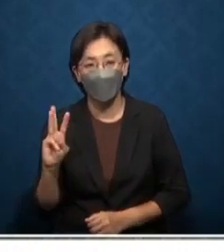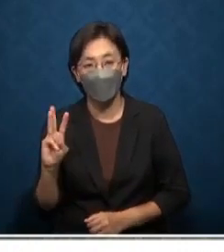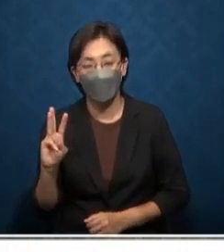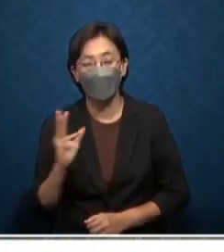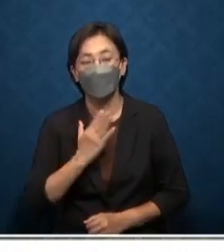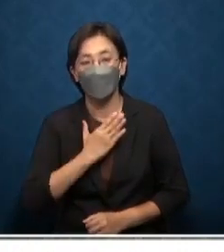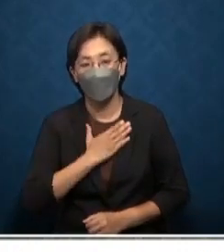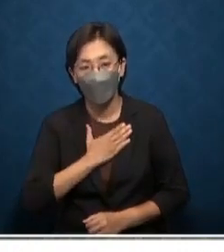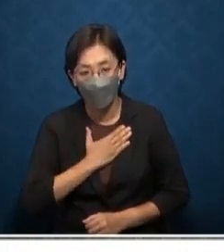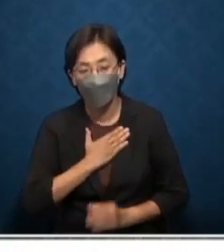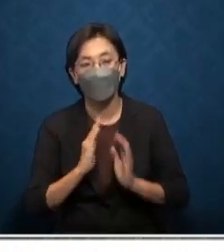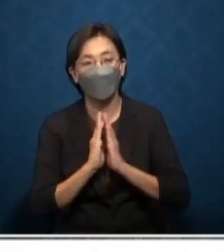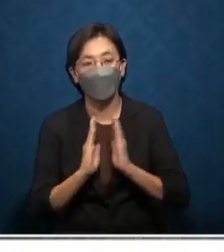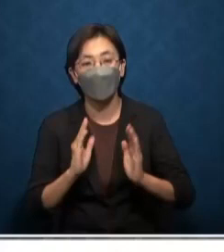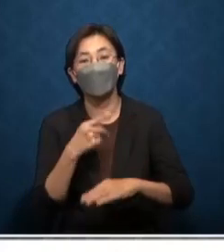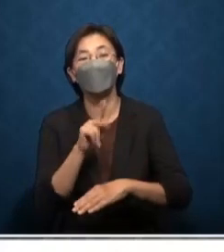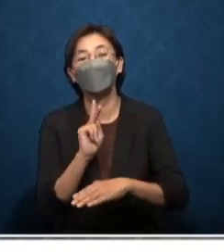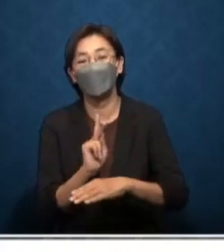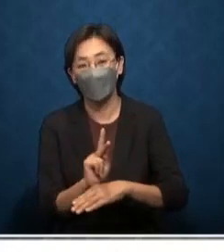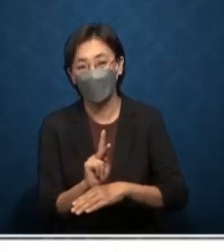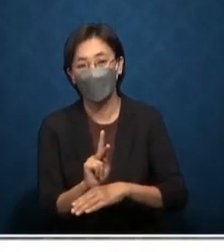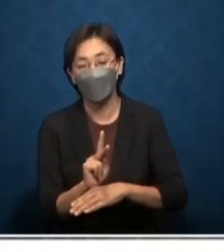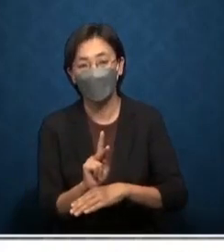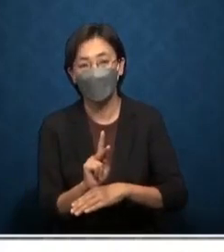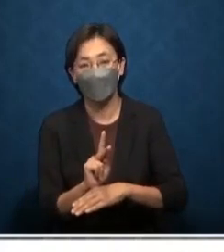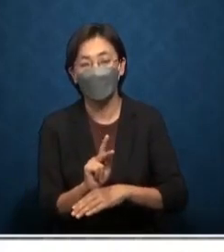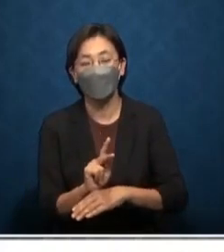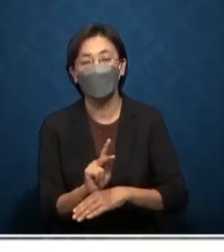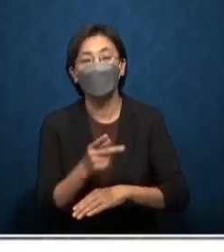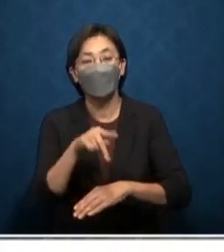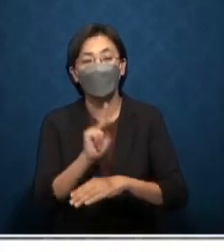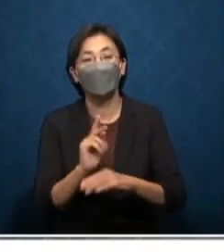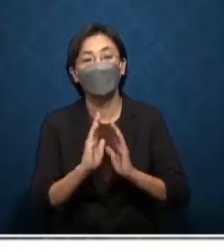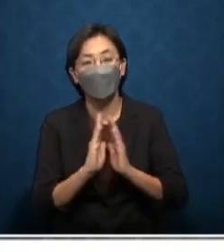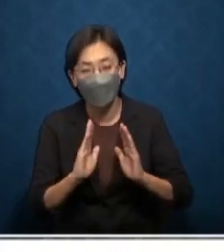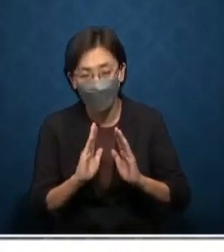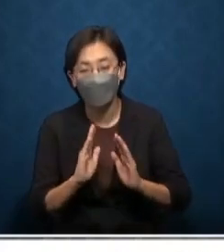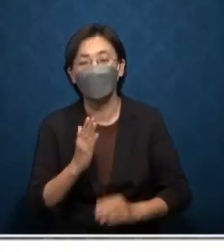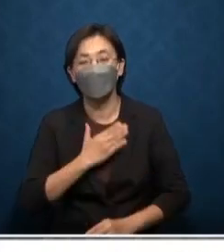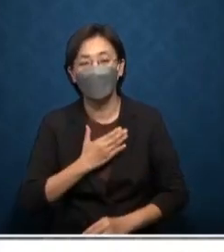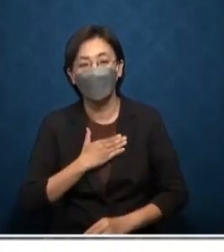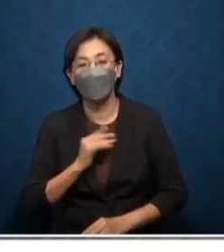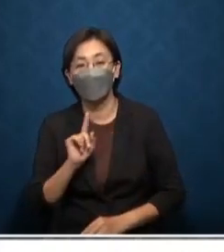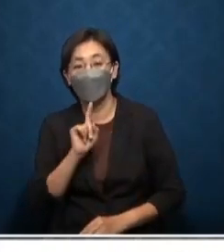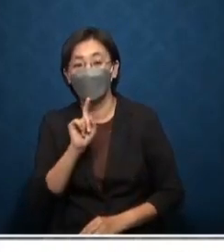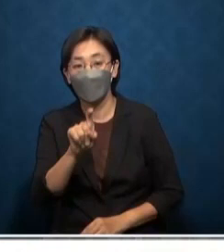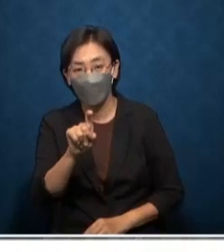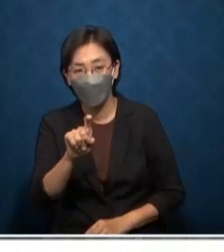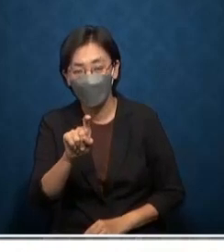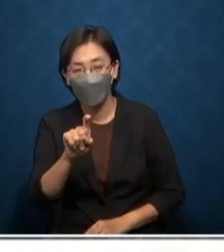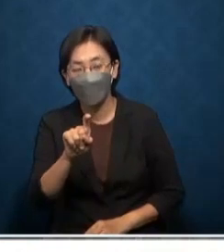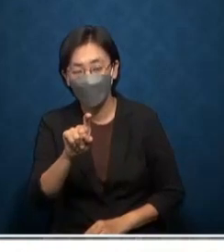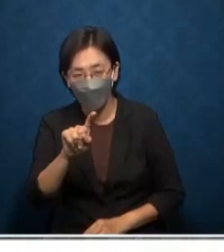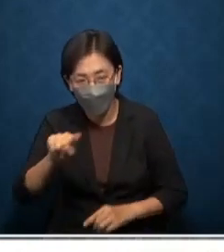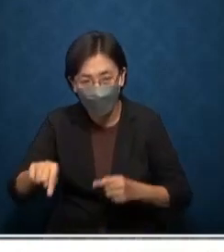ต้องขอกราบขอพระกุทประทานที่บรรจุ กระทุที่ผมกำลงจะถ